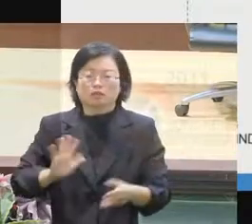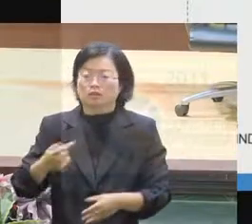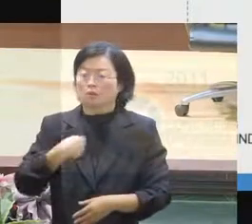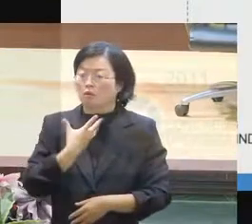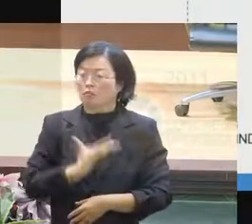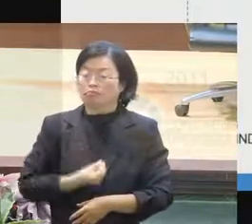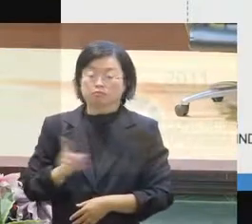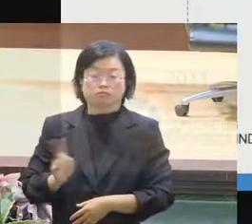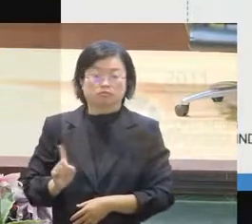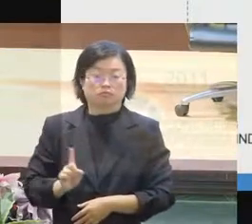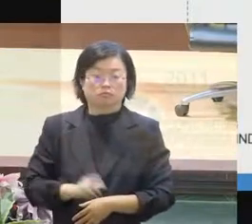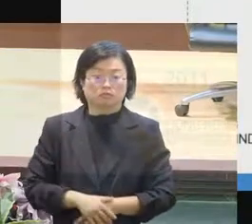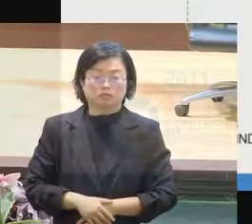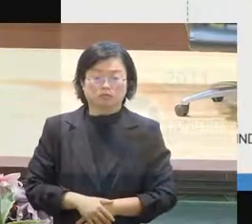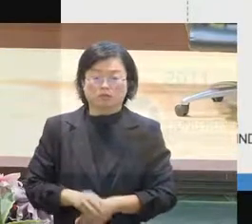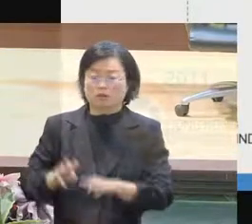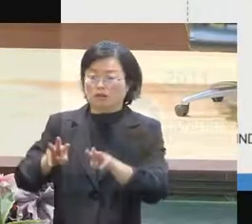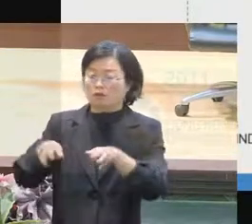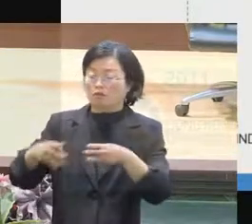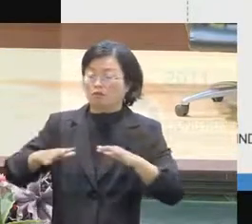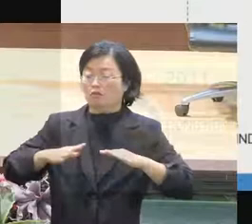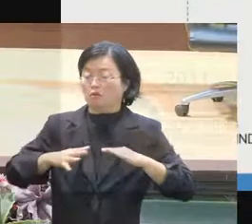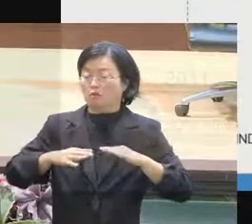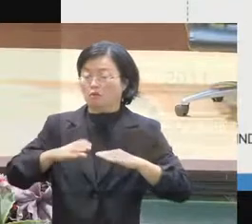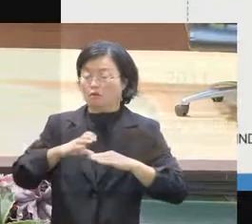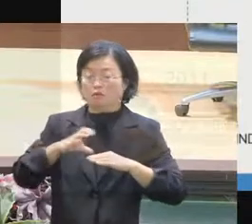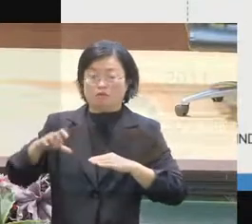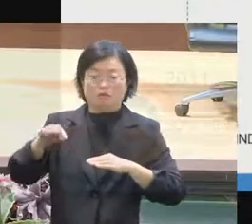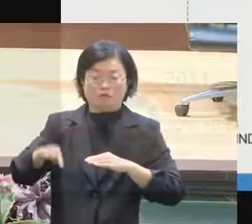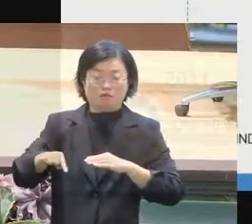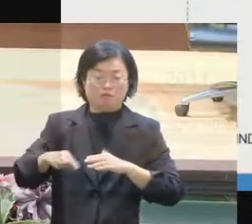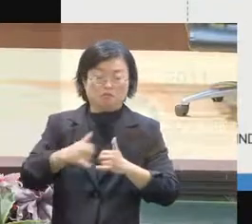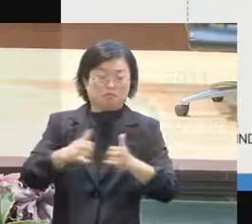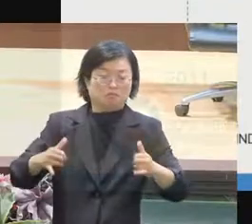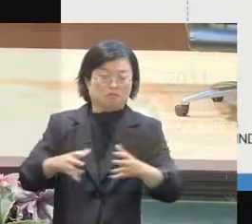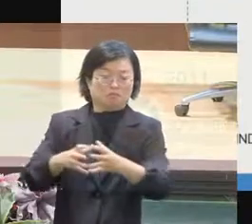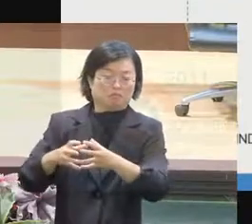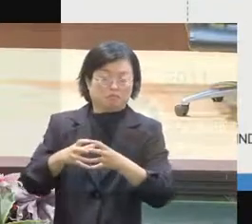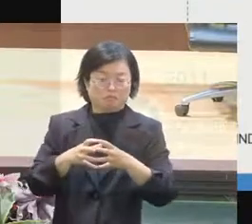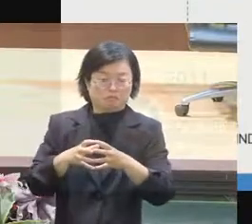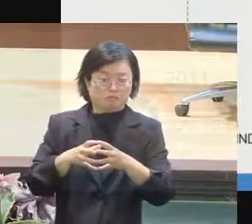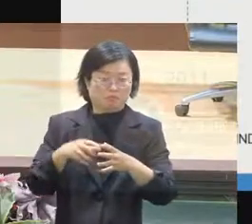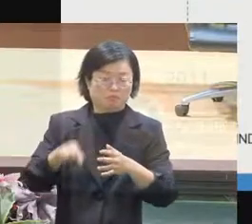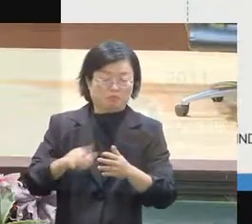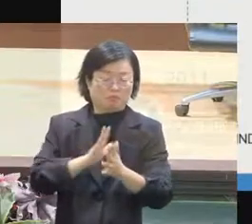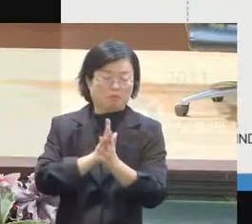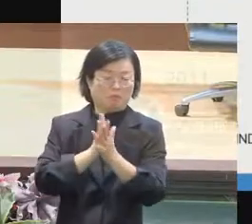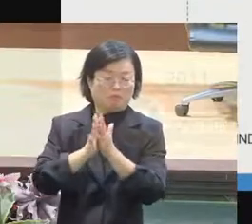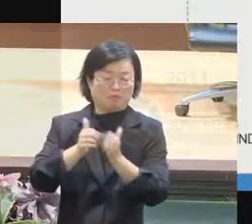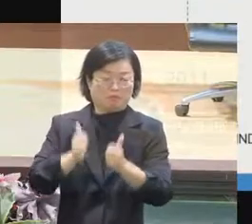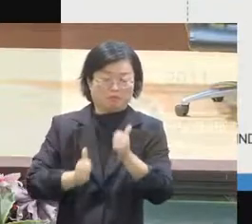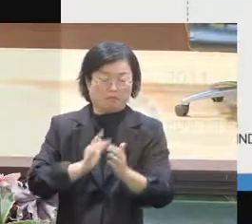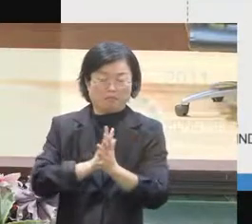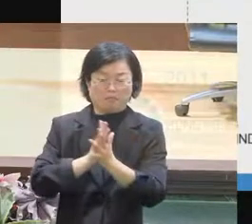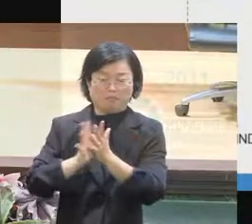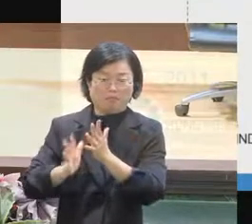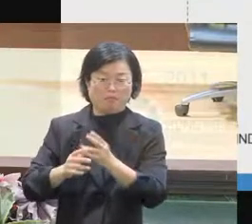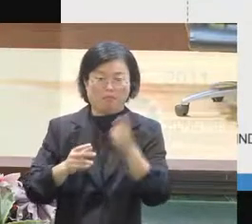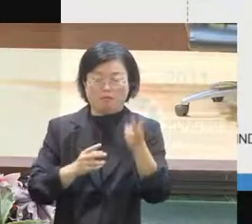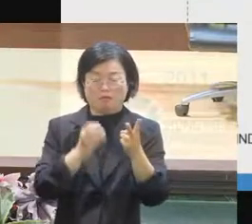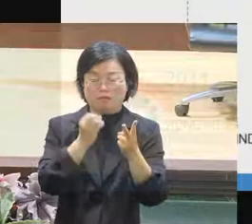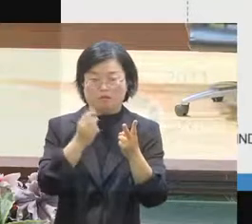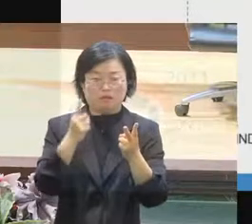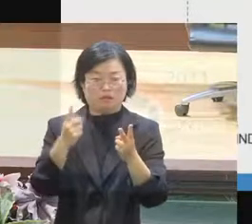个来自非官方的民间的这个国际的排名呢，在2017年之后呢我们是看不到一